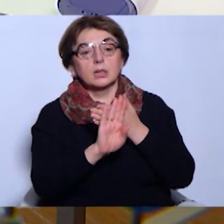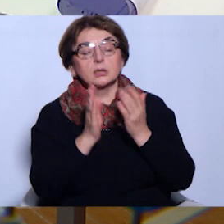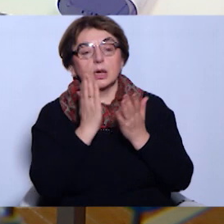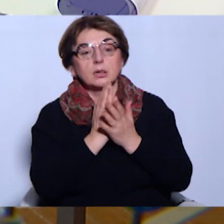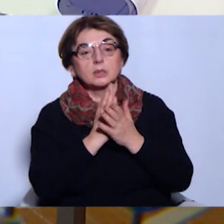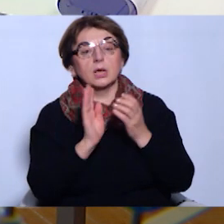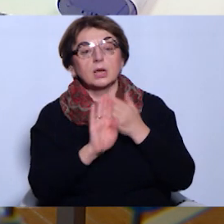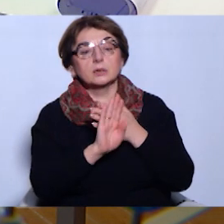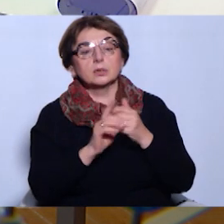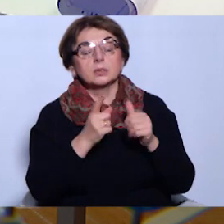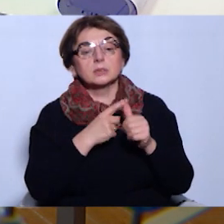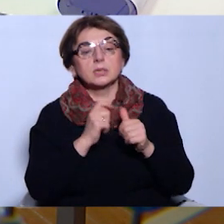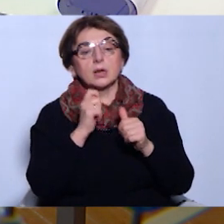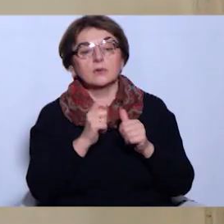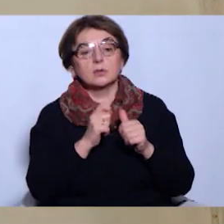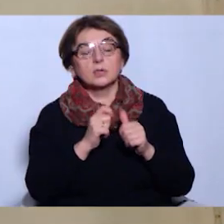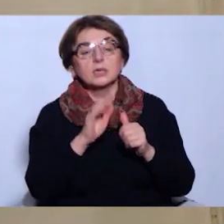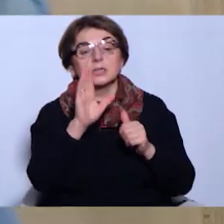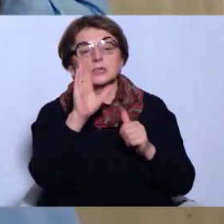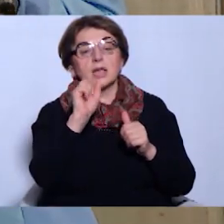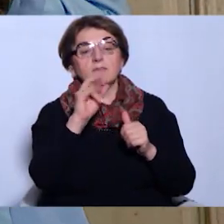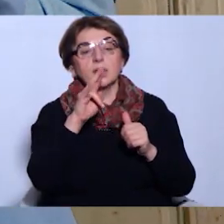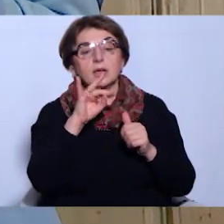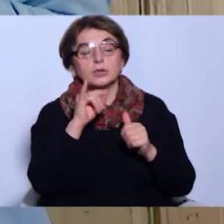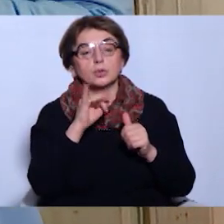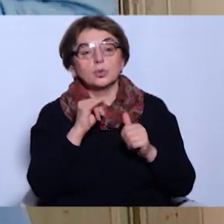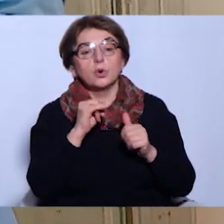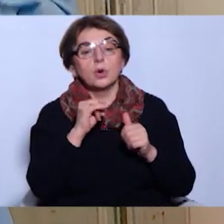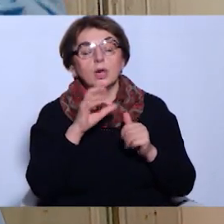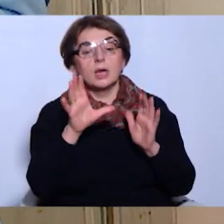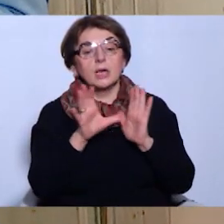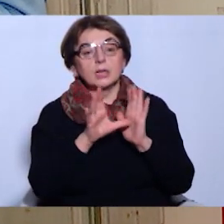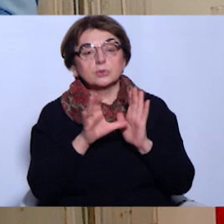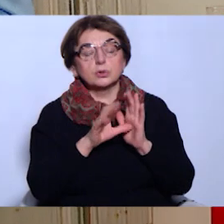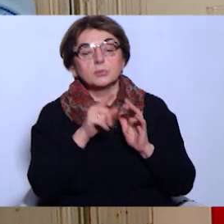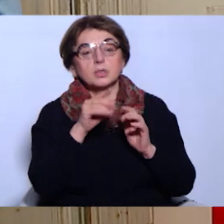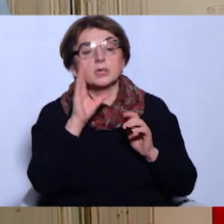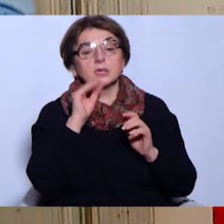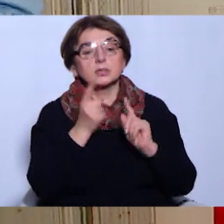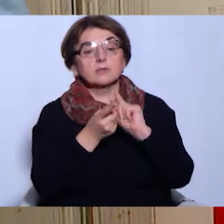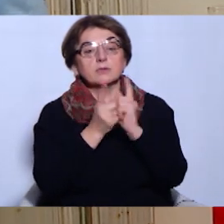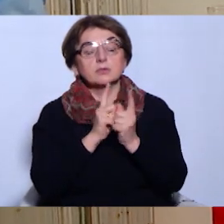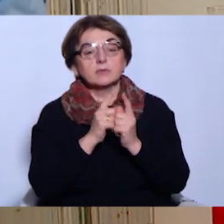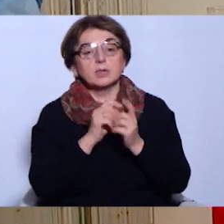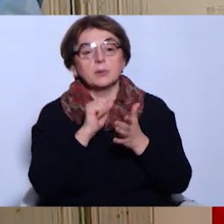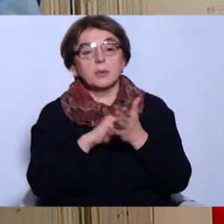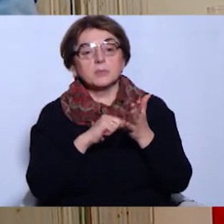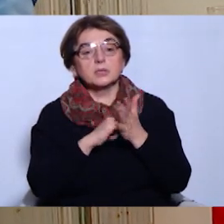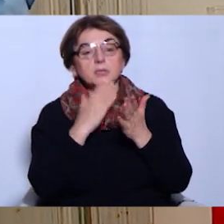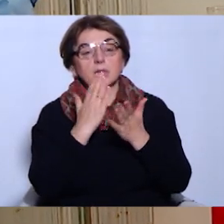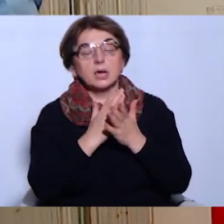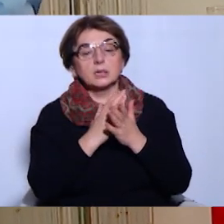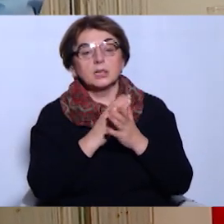ელექტრონულ შრეზე მოთავსებულ ელექტრონებს ეწოდებათ სავალენტო ელექტრონები. სწორედ სავალენტო ელექტრონების რიცხვის ცვლილება